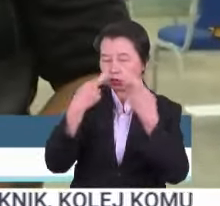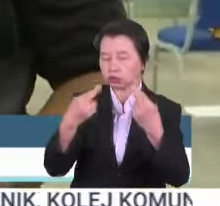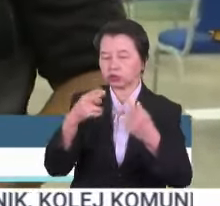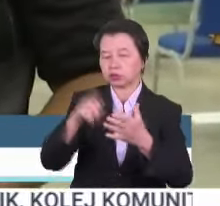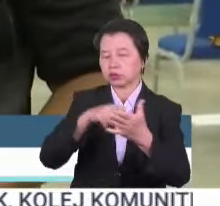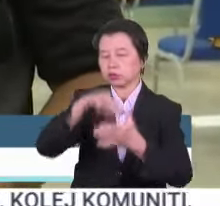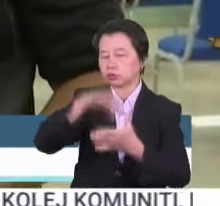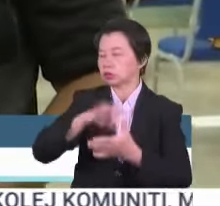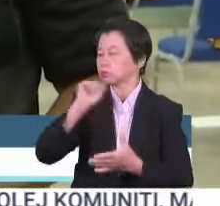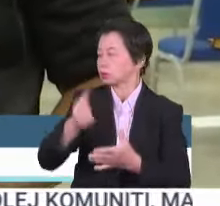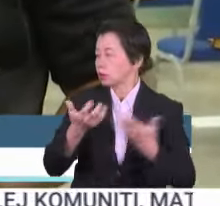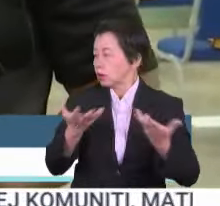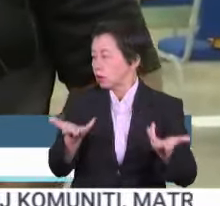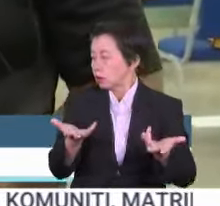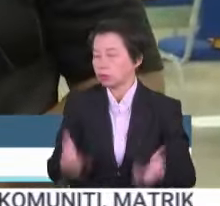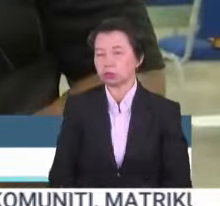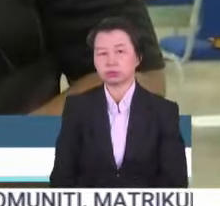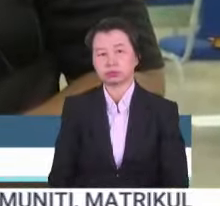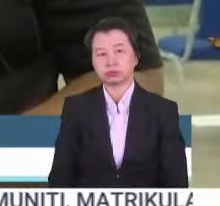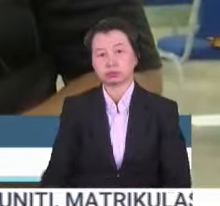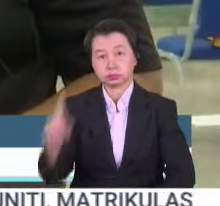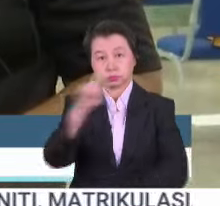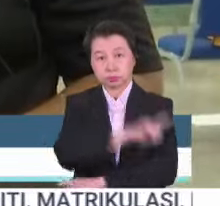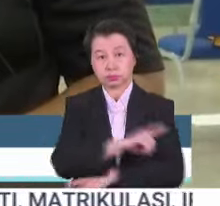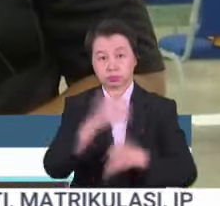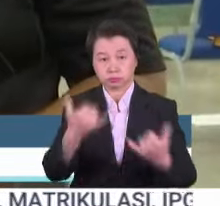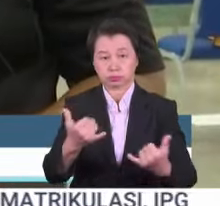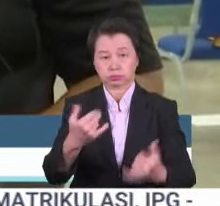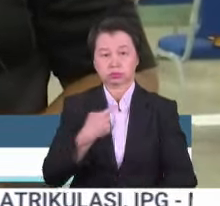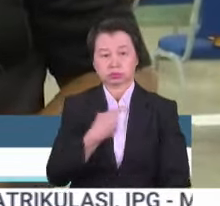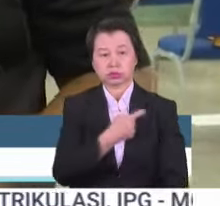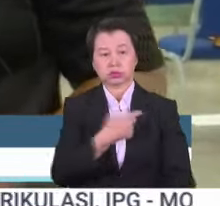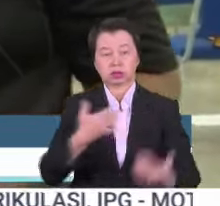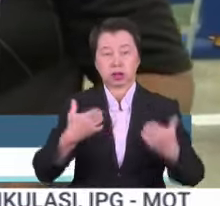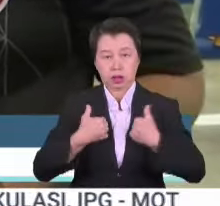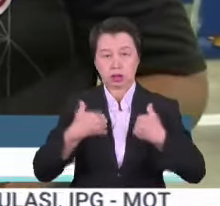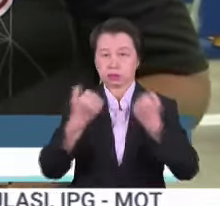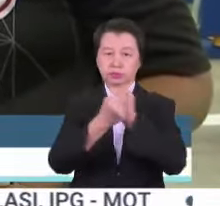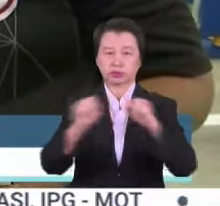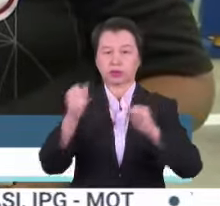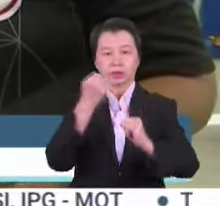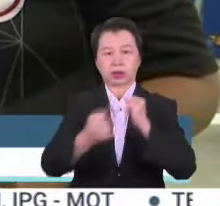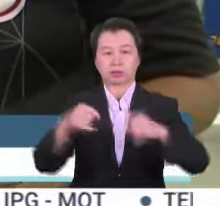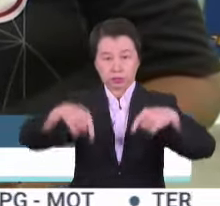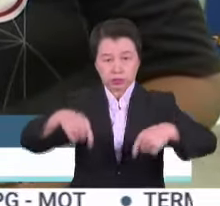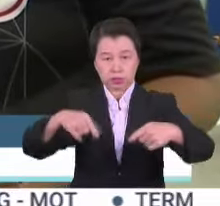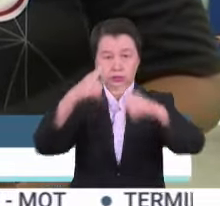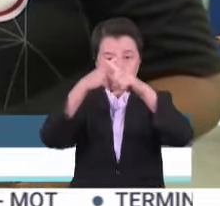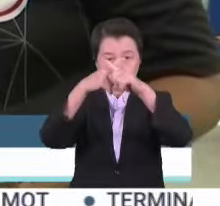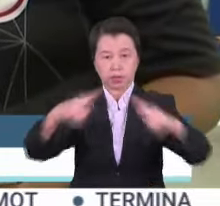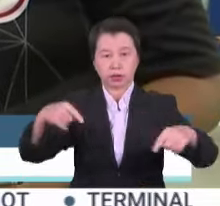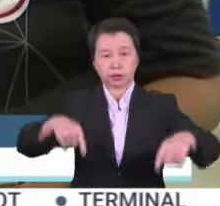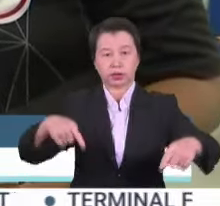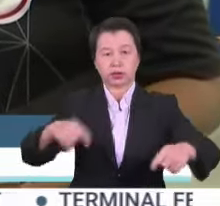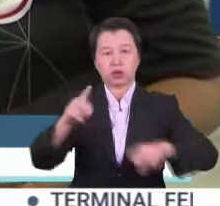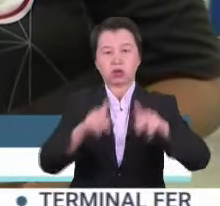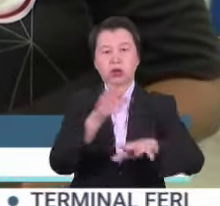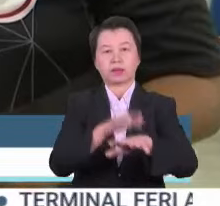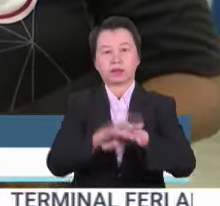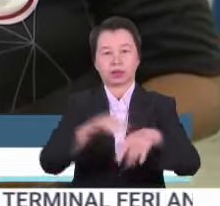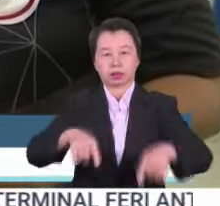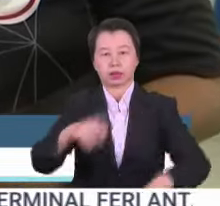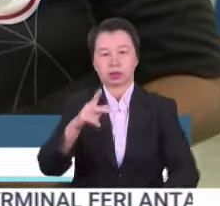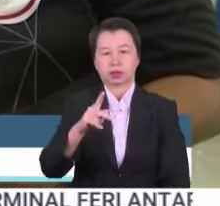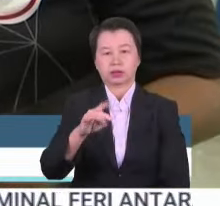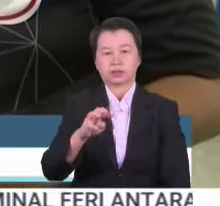ini? Pada hari ini, kita adakan persiapan akhir di Dewan Orang Ramai Kemasul